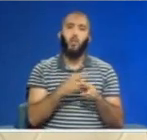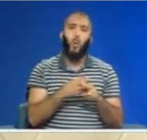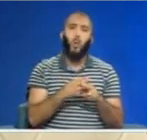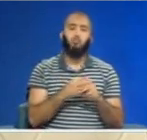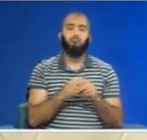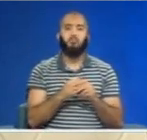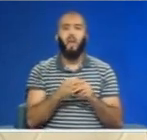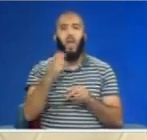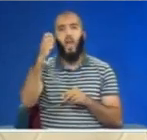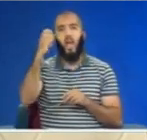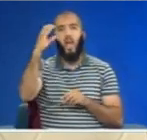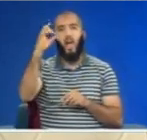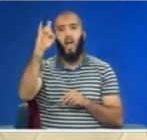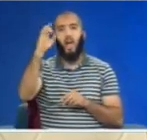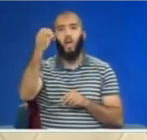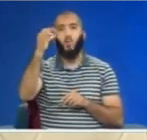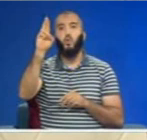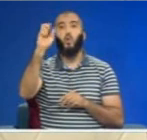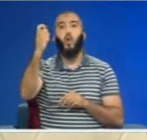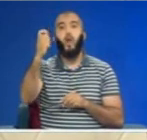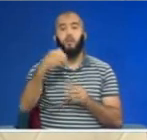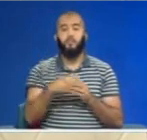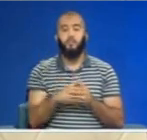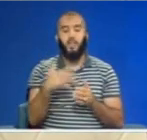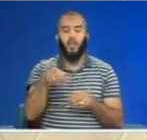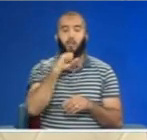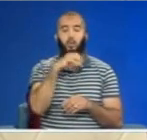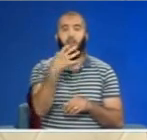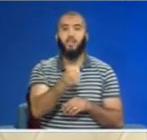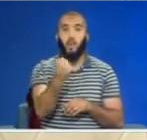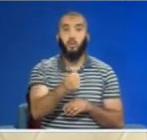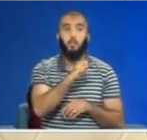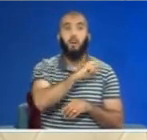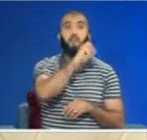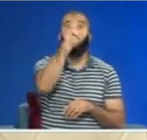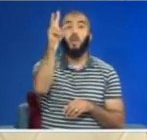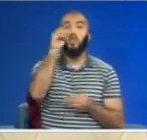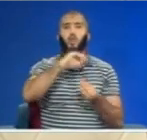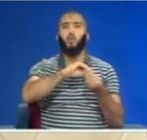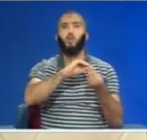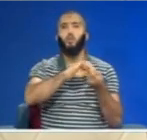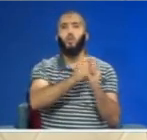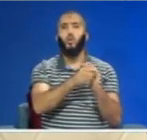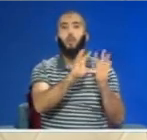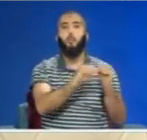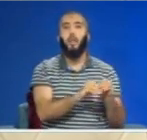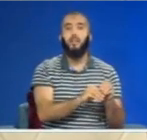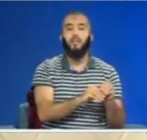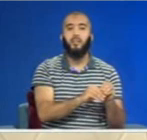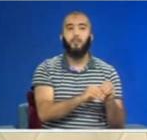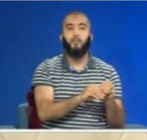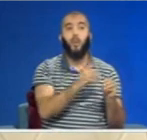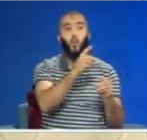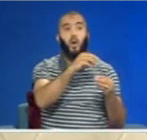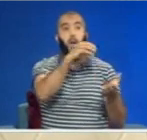فعندما هاجر النبي عليه الصلاة والسلام من مكة إلى المدينة، وجد اليهود وهم أهل الكتاب يصومون يوم العاشر من